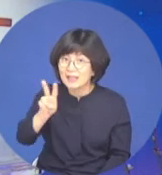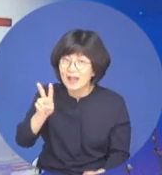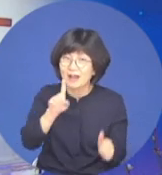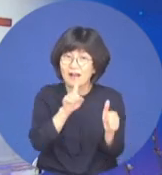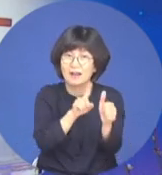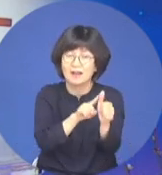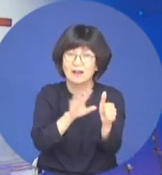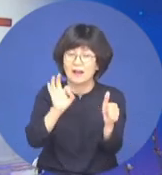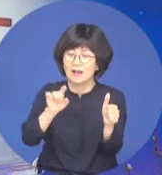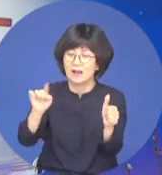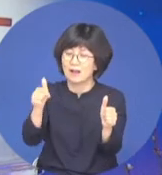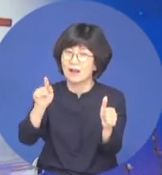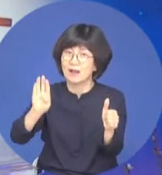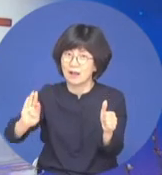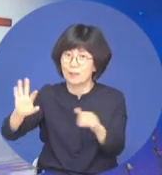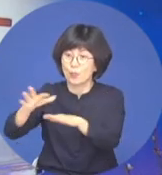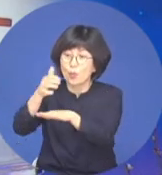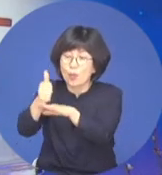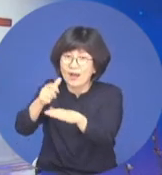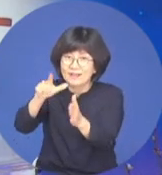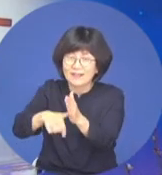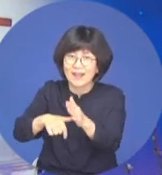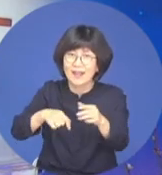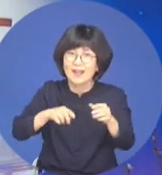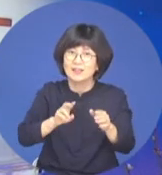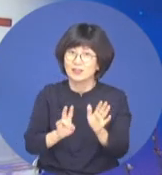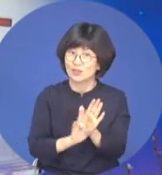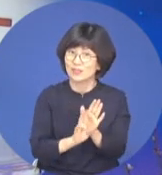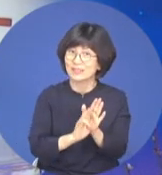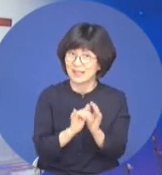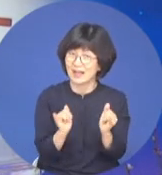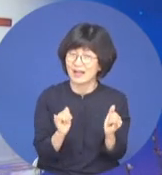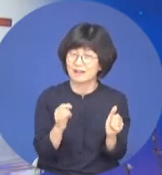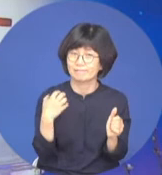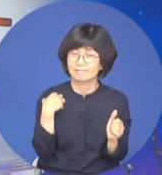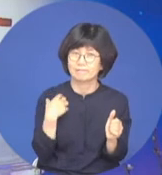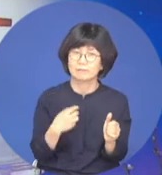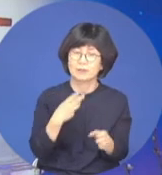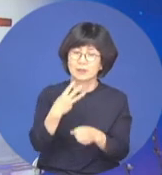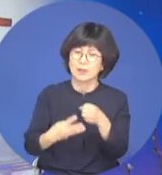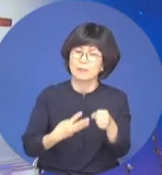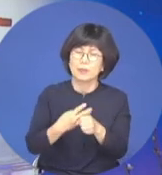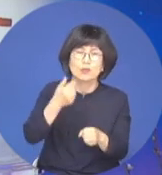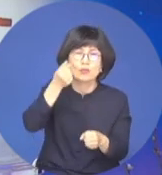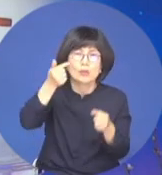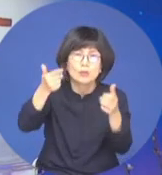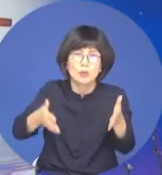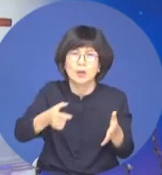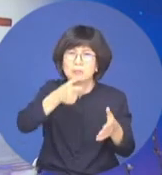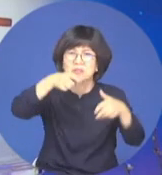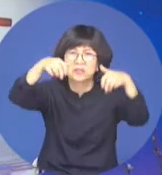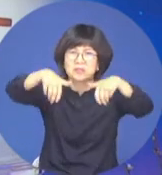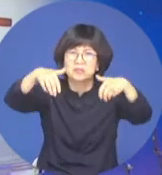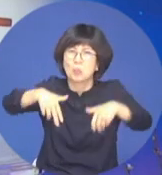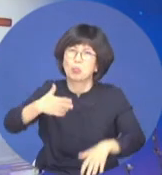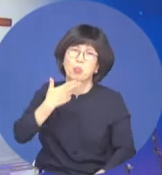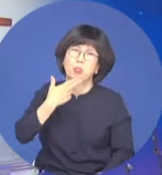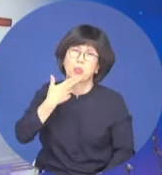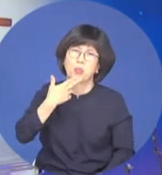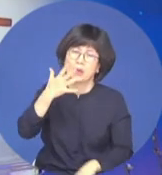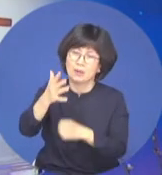아합 때에 이제 손자 노릇을 했잖아요. 3년 6개월 동안 비가 안 왔습니다. 하나님께 기도를